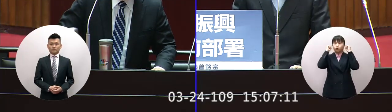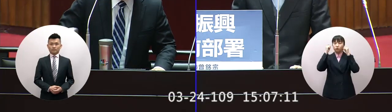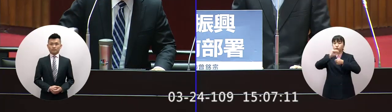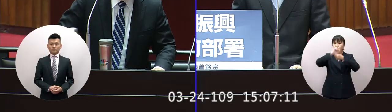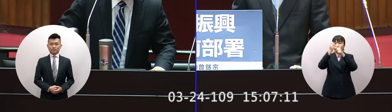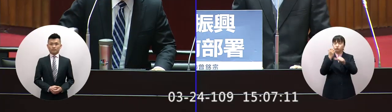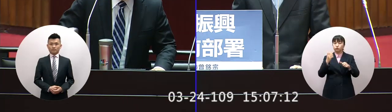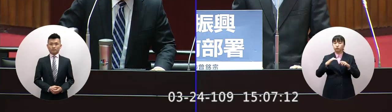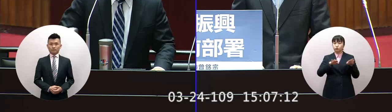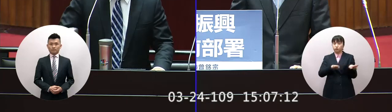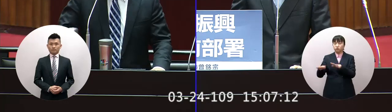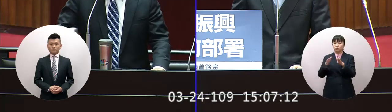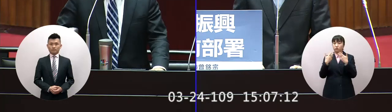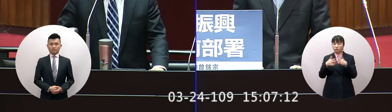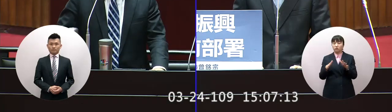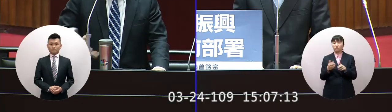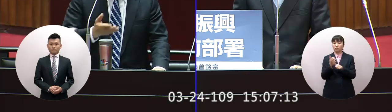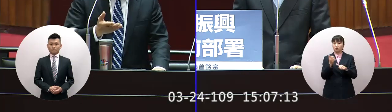生产线？